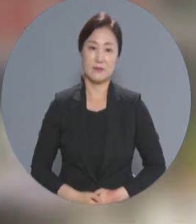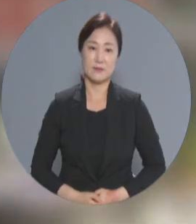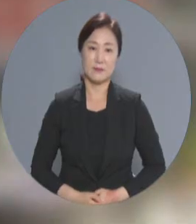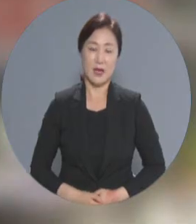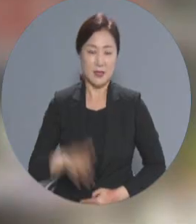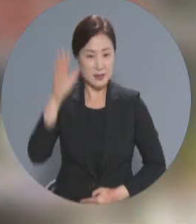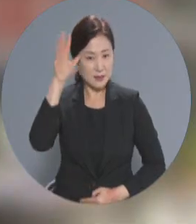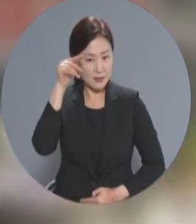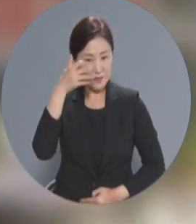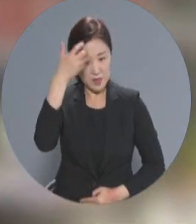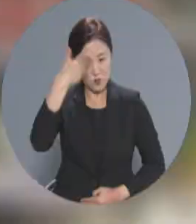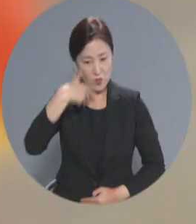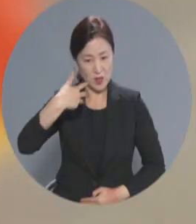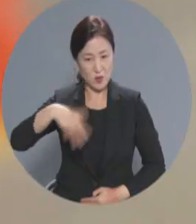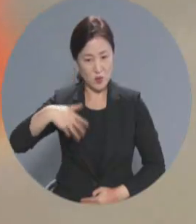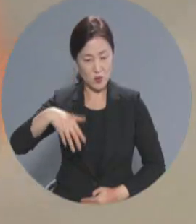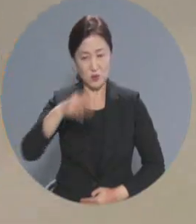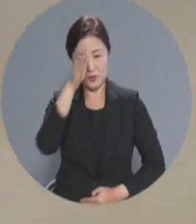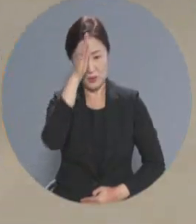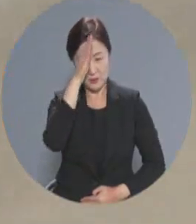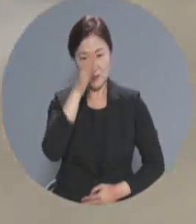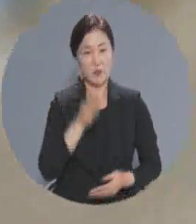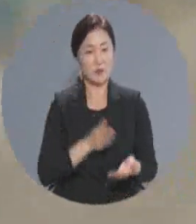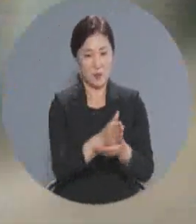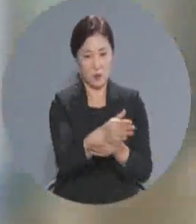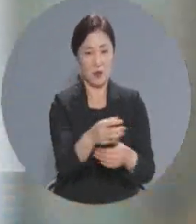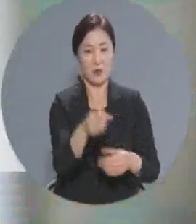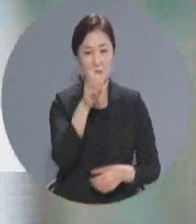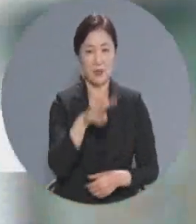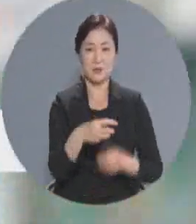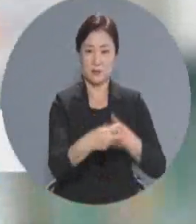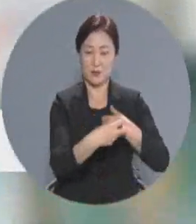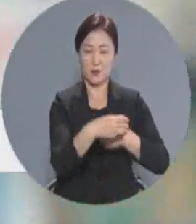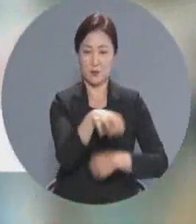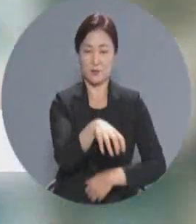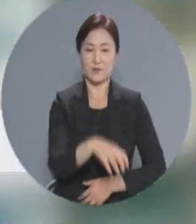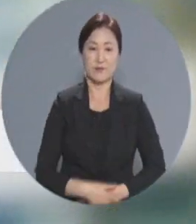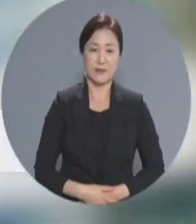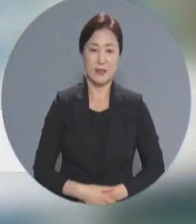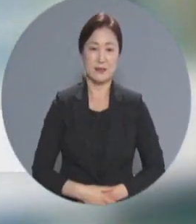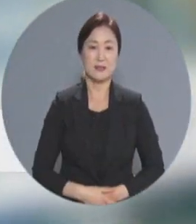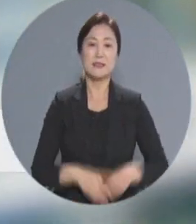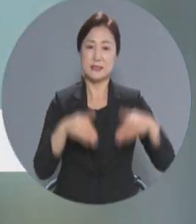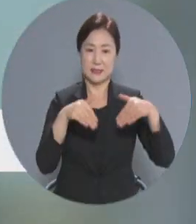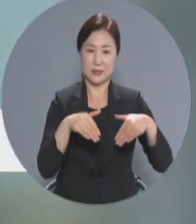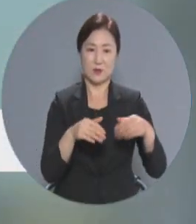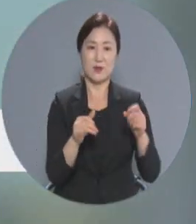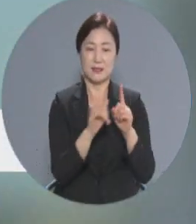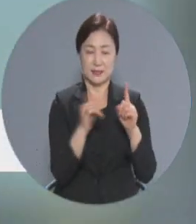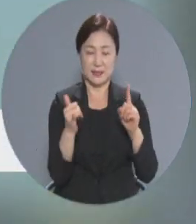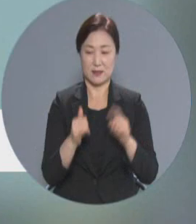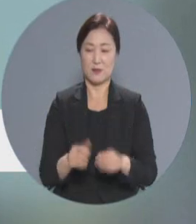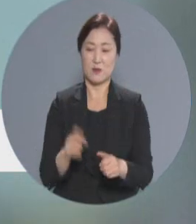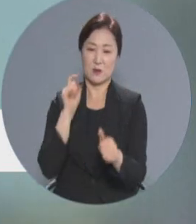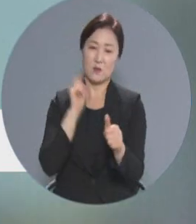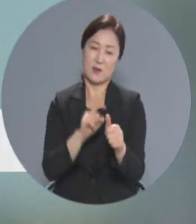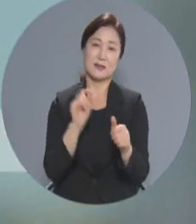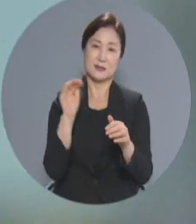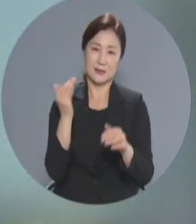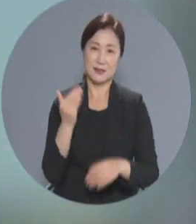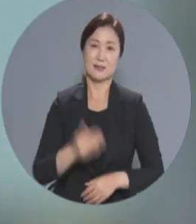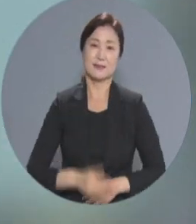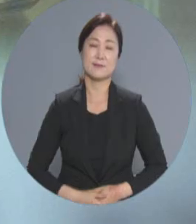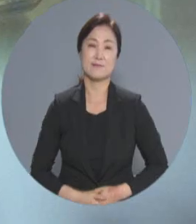치매나 뇌졸중 환자들이 주로 입원해 있는 광주의 한 병원입니다. 여기서 일하는 요양보호사 한 명이 코로나19로